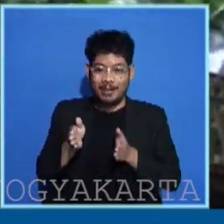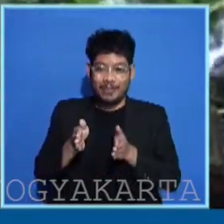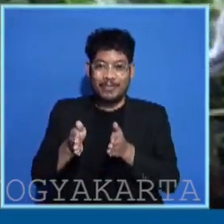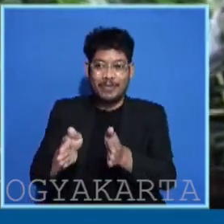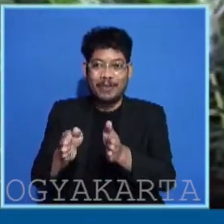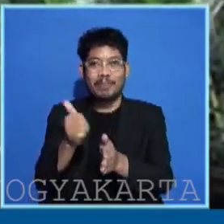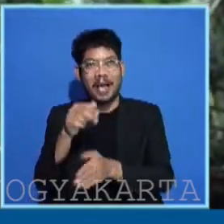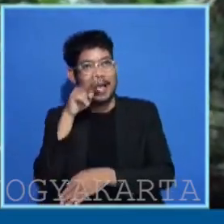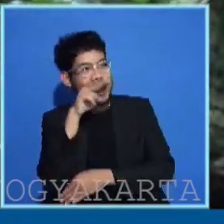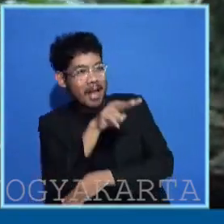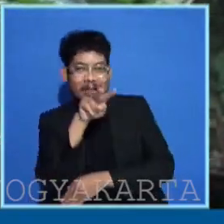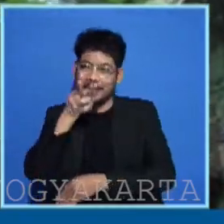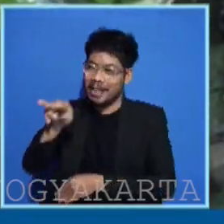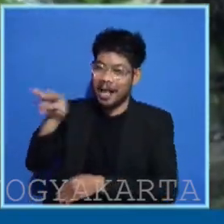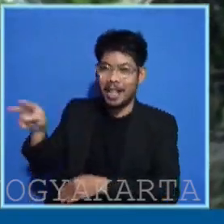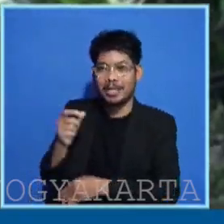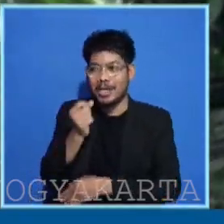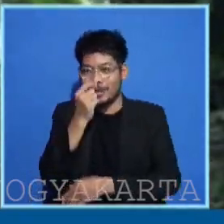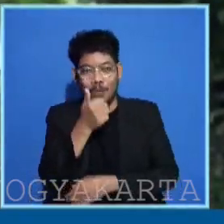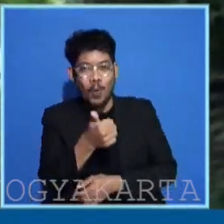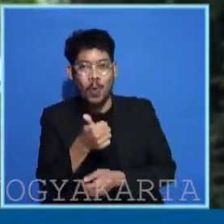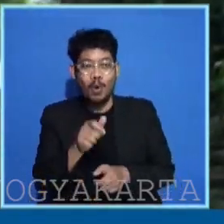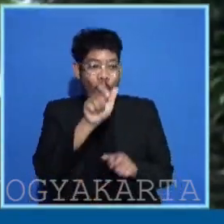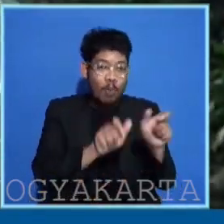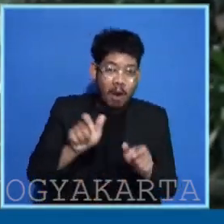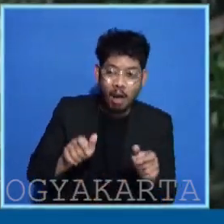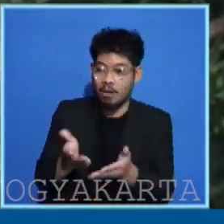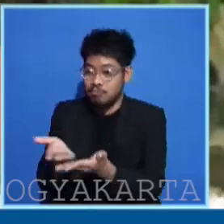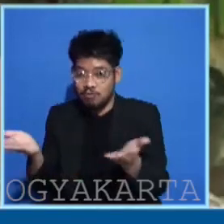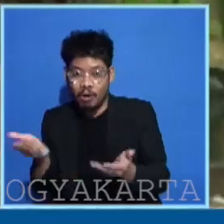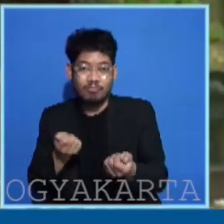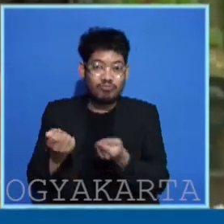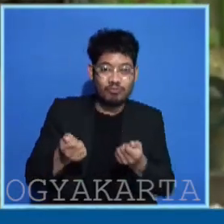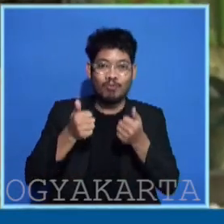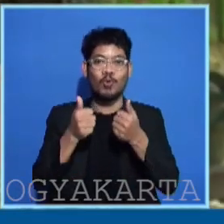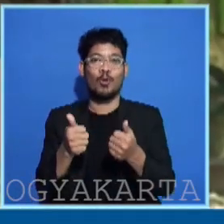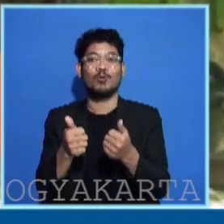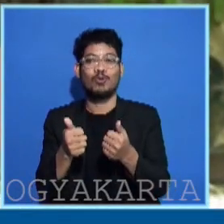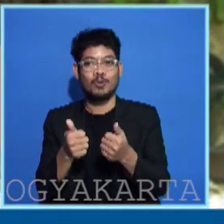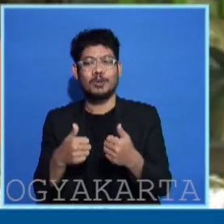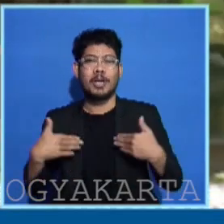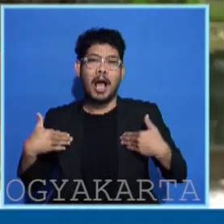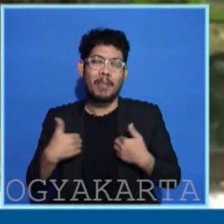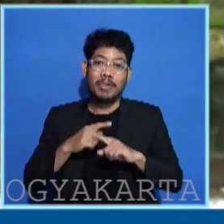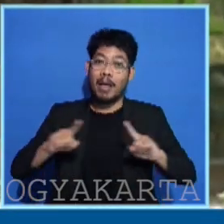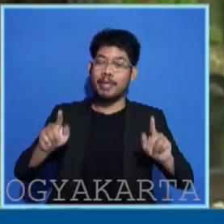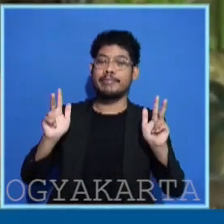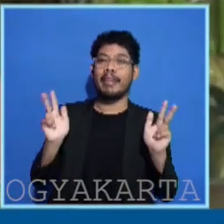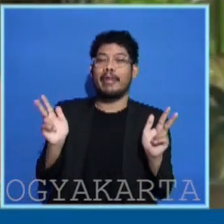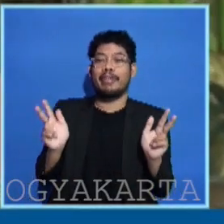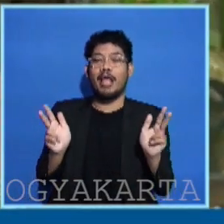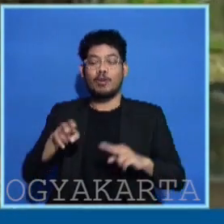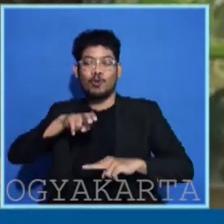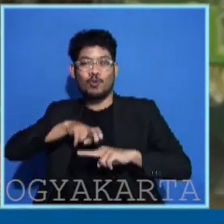tata kanthi sae dening pengelola wisata. Sawetawis menika, menawi panjenengan saya ugi saged ngaso sawetawis ing gasibu